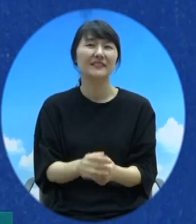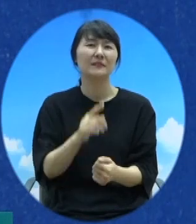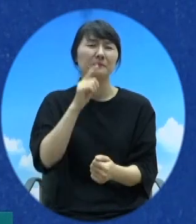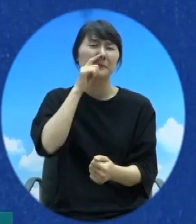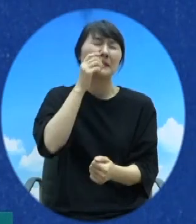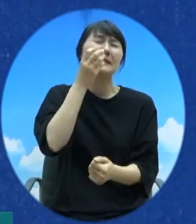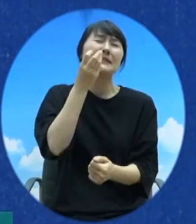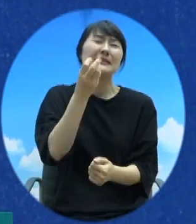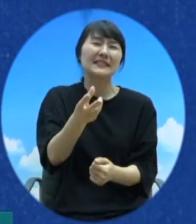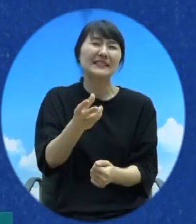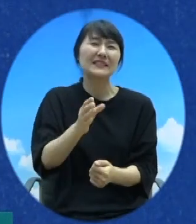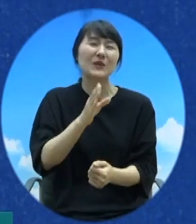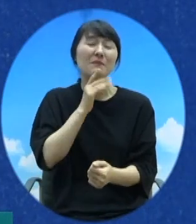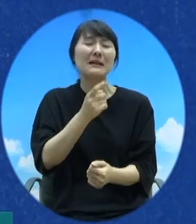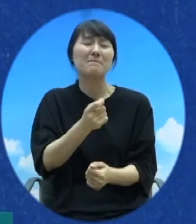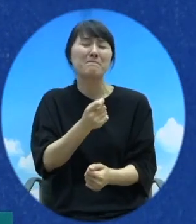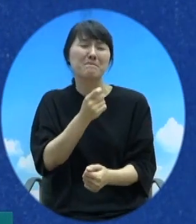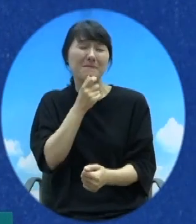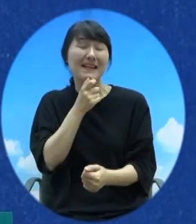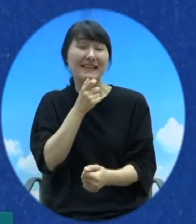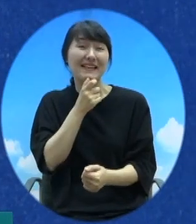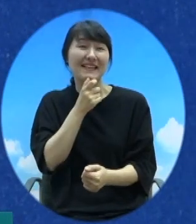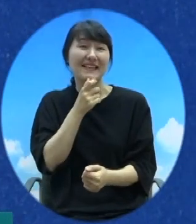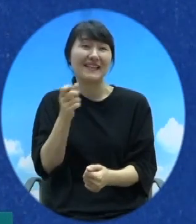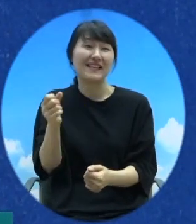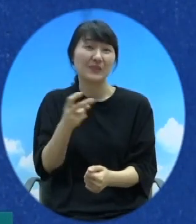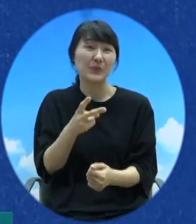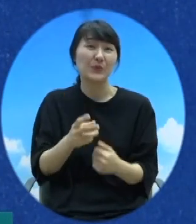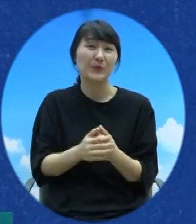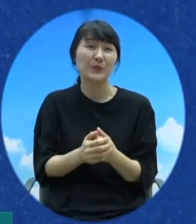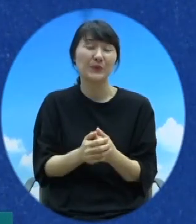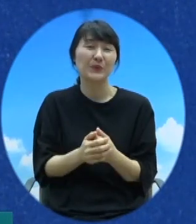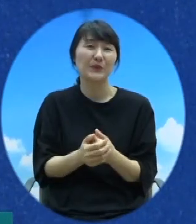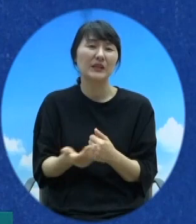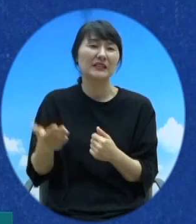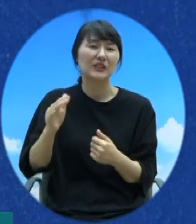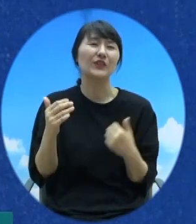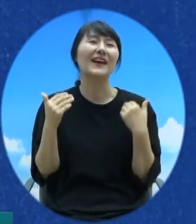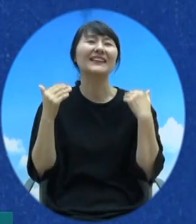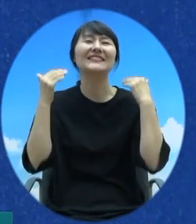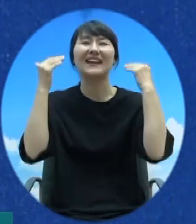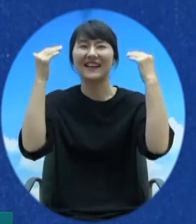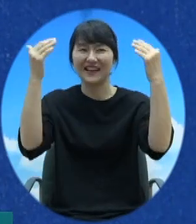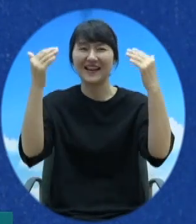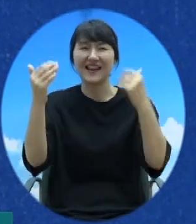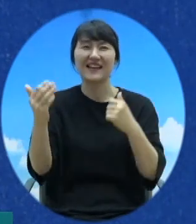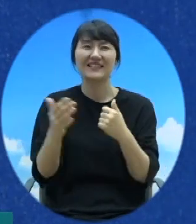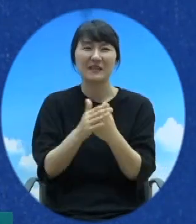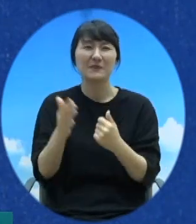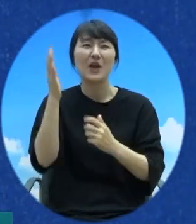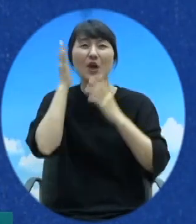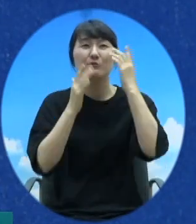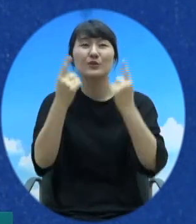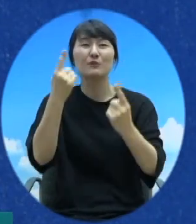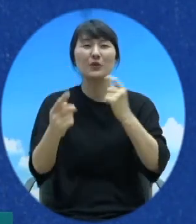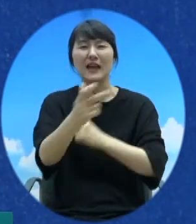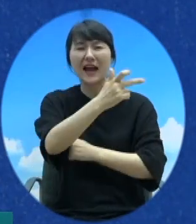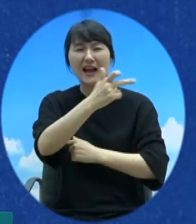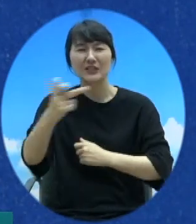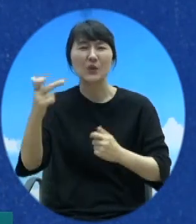겨자씨는 작은 씨앗이로되 그것이 자라면 풀보다 커서